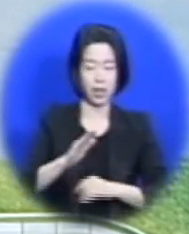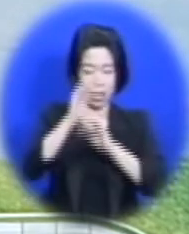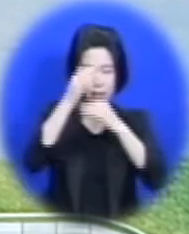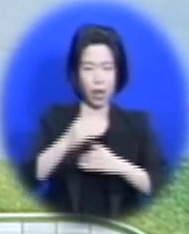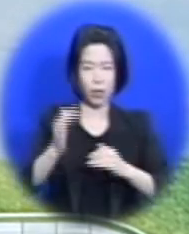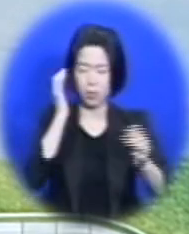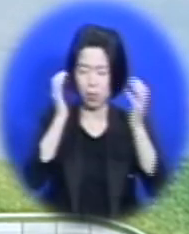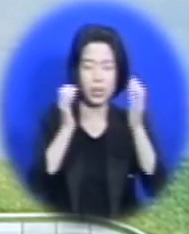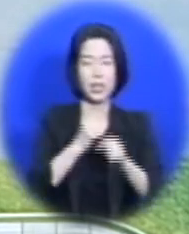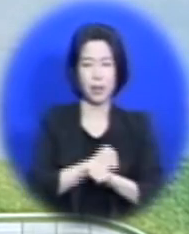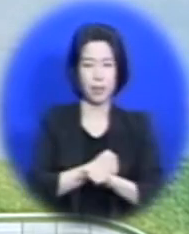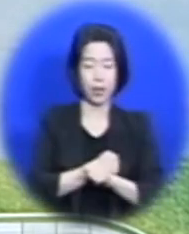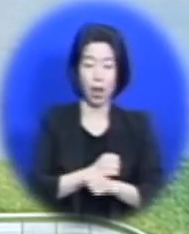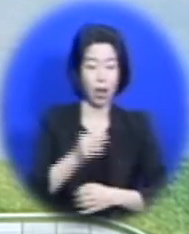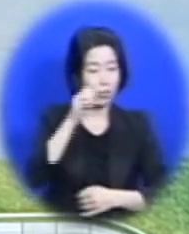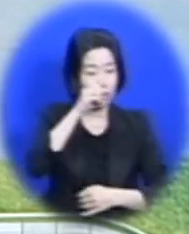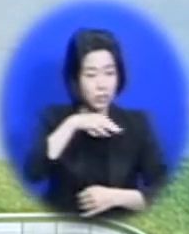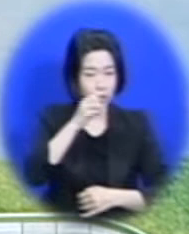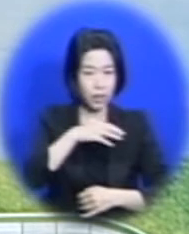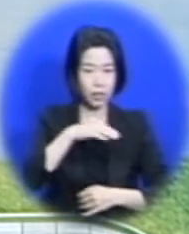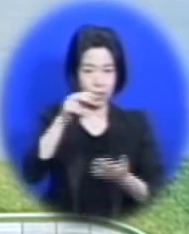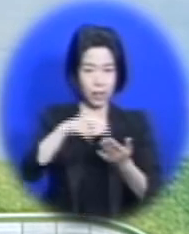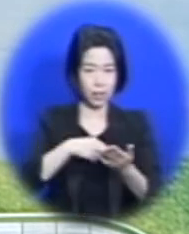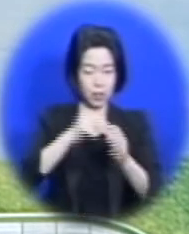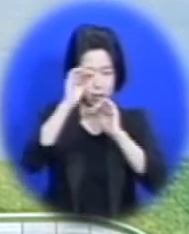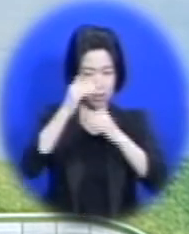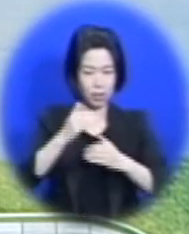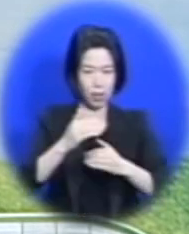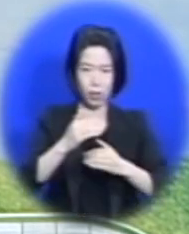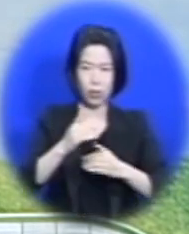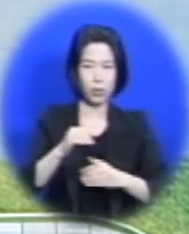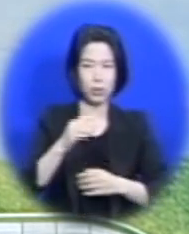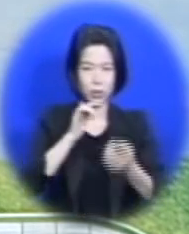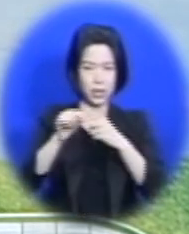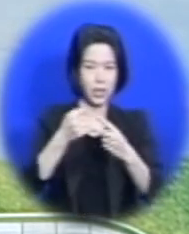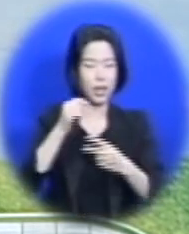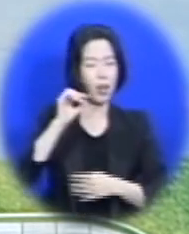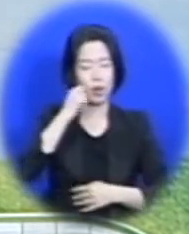복잡합니다. 제가 얼핏 읽어서는 무슨 내용인지 종잡기가 어렵습니다.